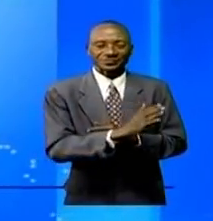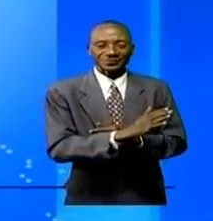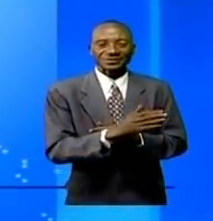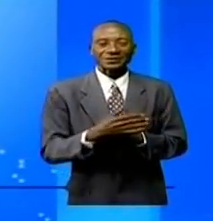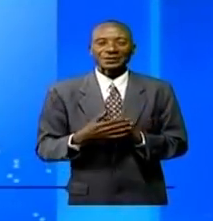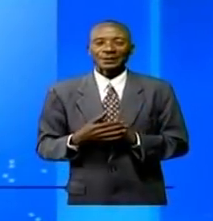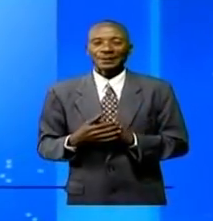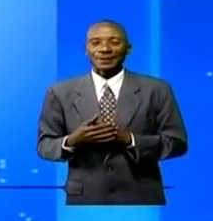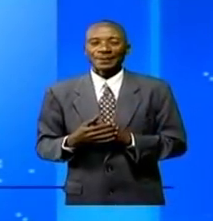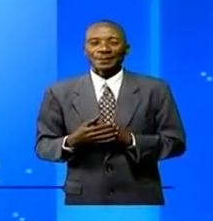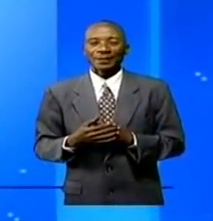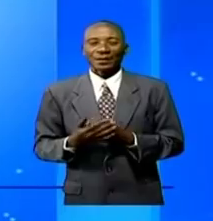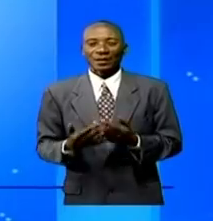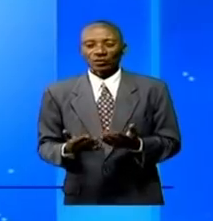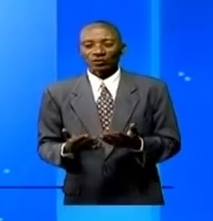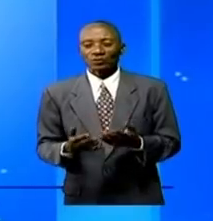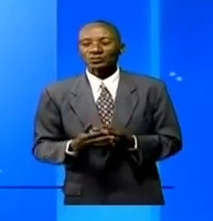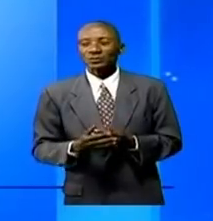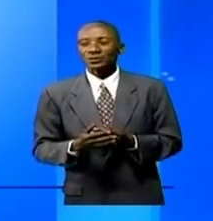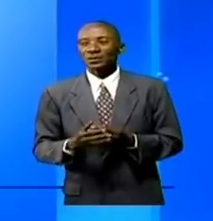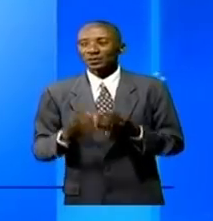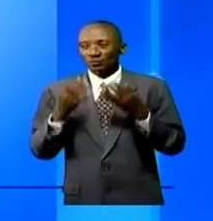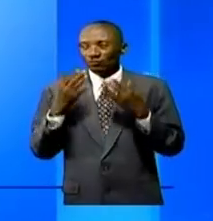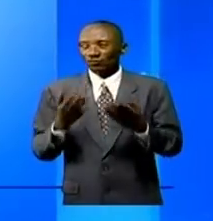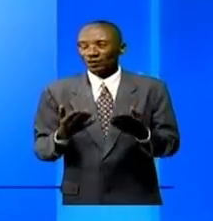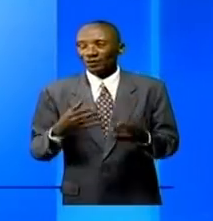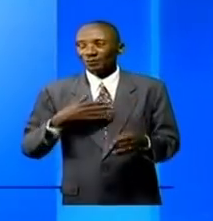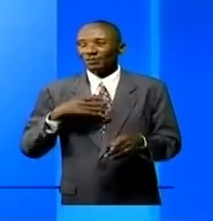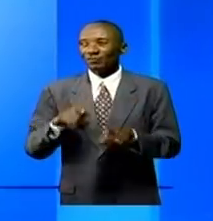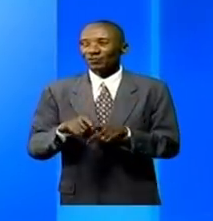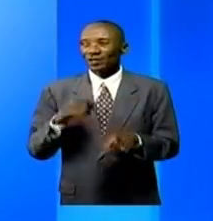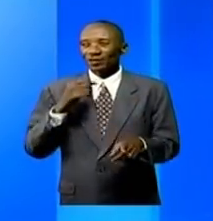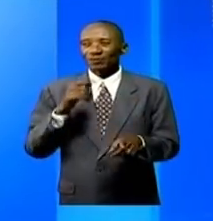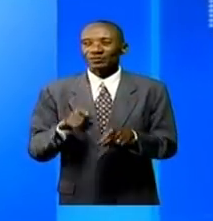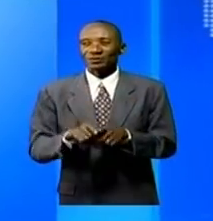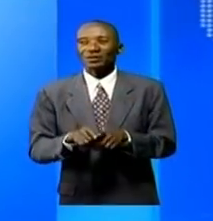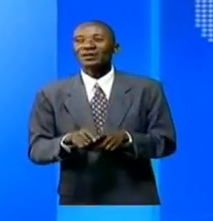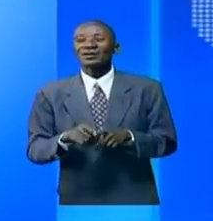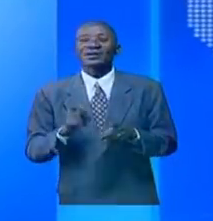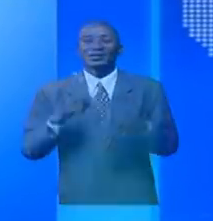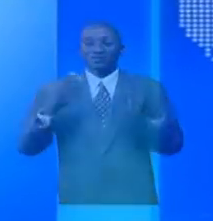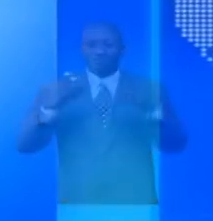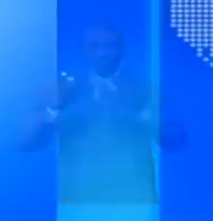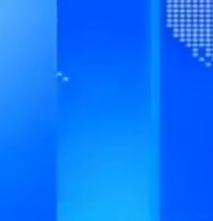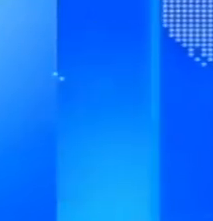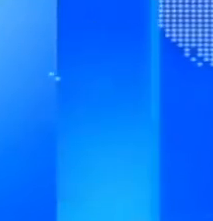Moi, je vous retrouve demain avec le même plaisir et sur la même chaîne. D'ici là, portez-vous bien. Au revoir.